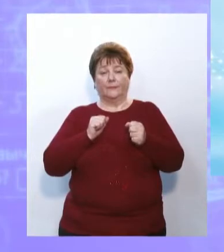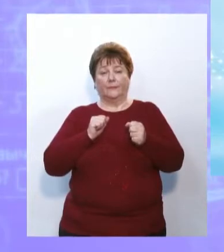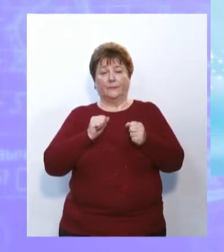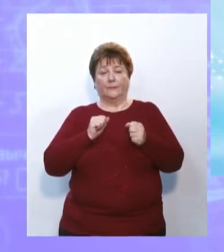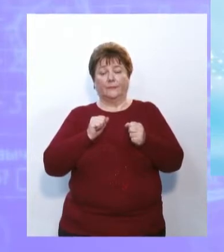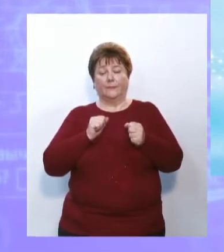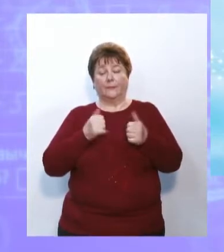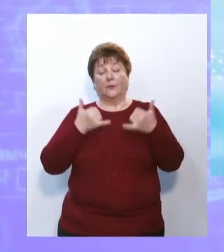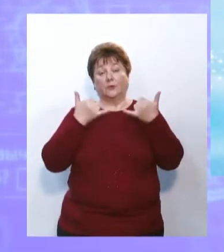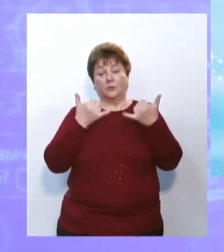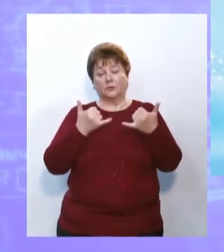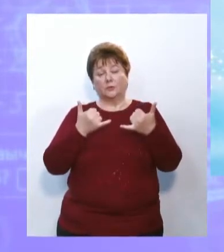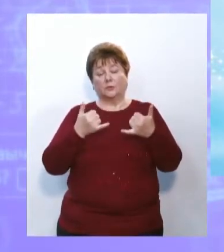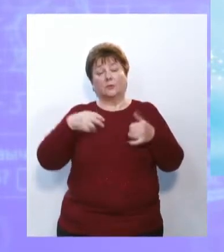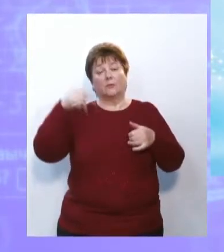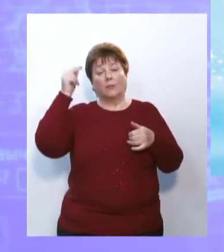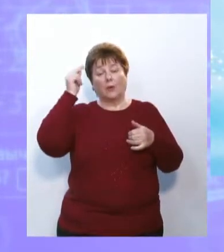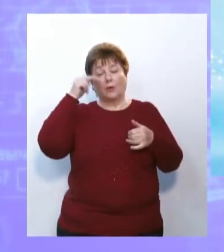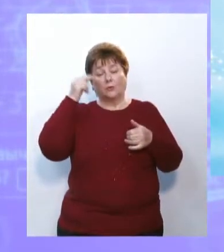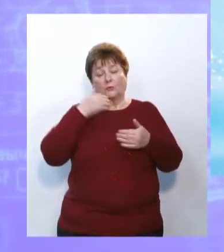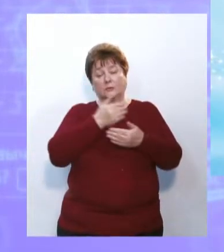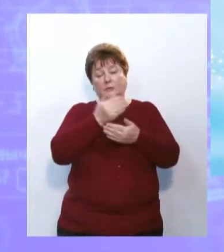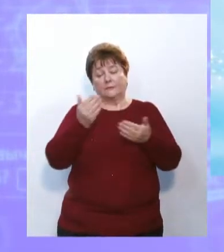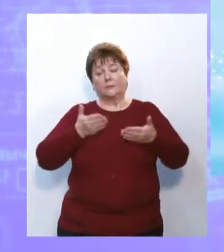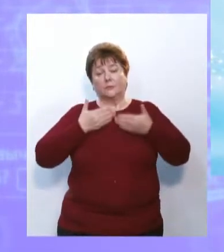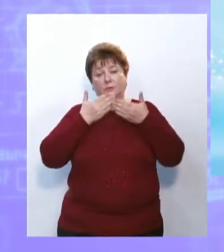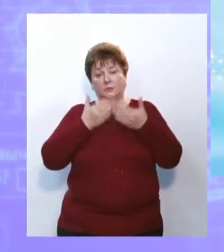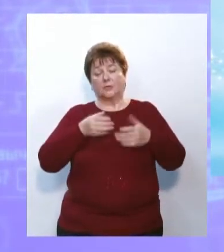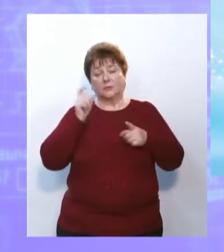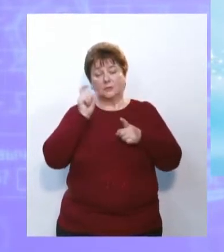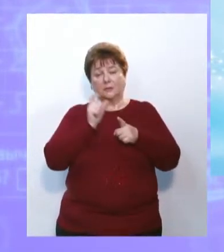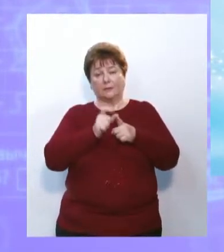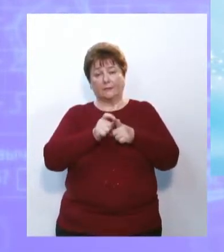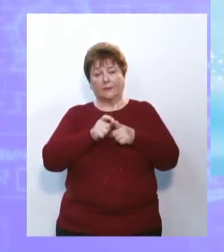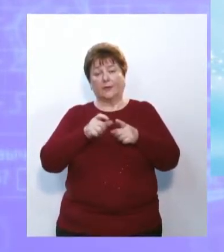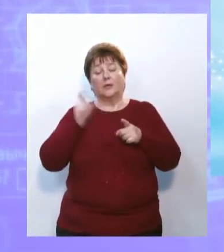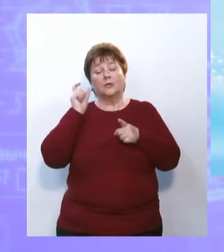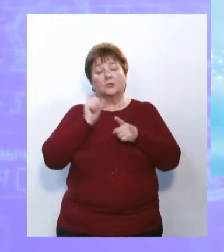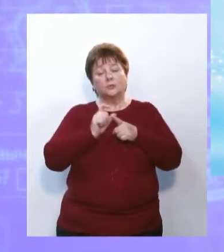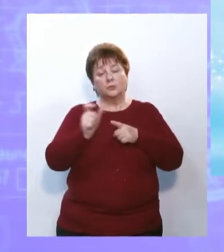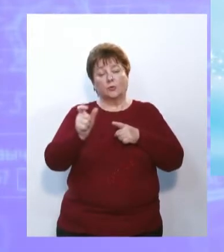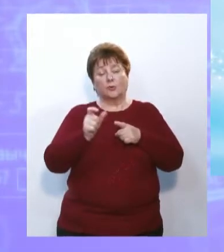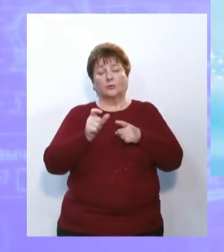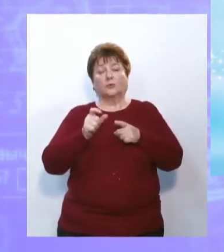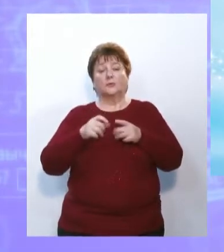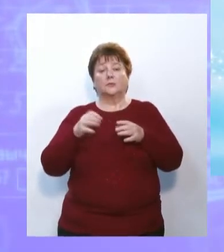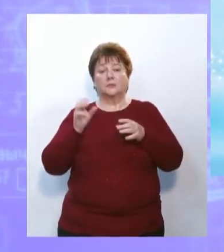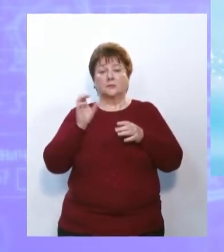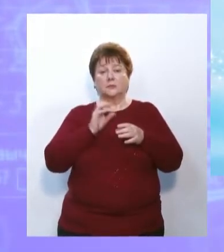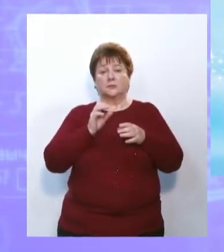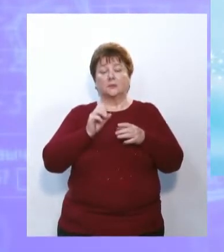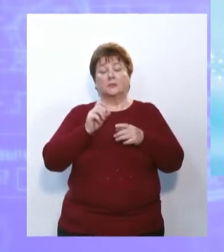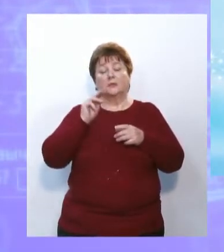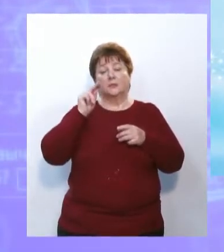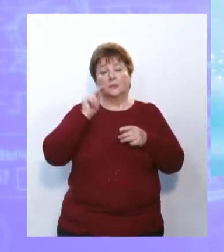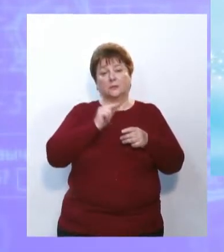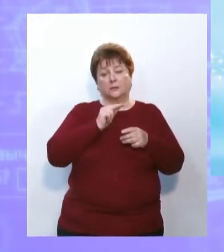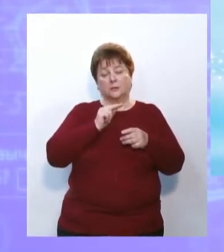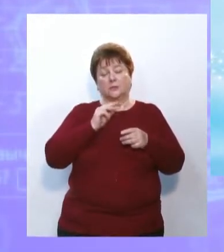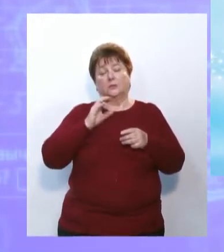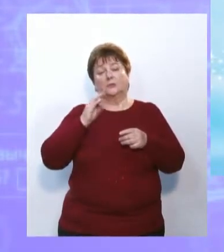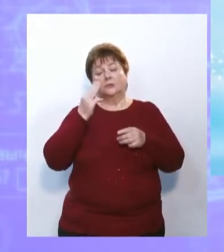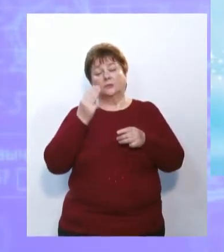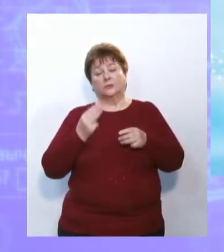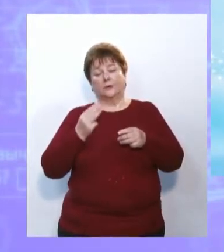А теперь мы поучимся с вами читать слова и слоги с буквами Ч и Щ.